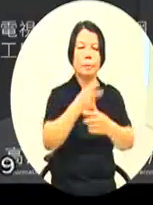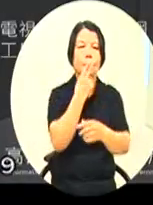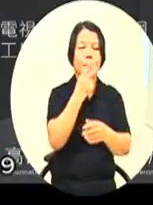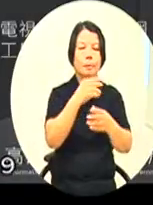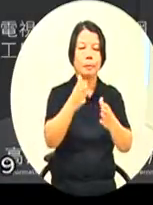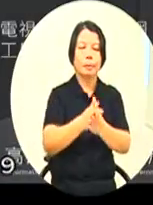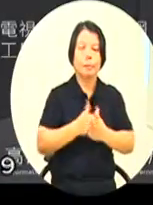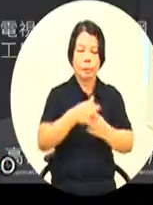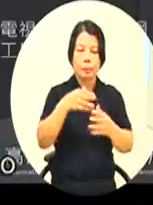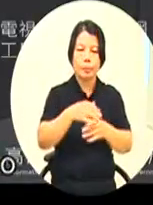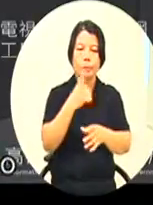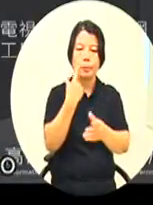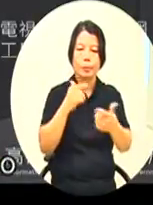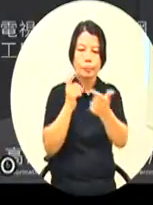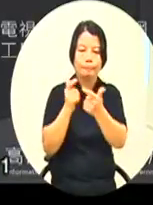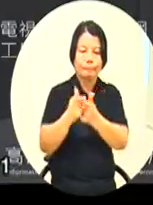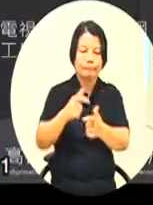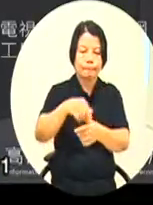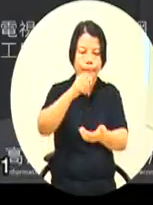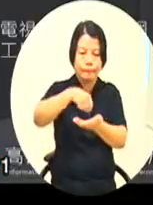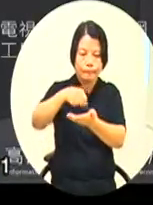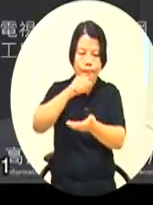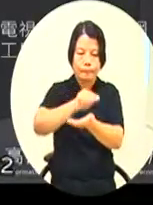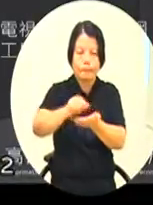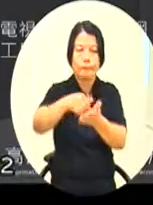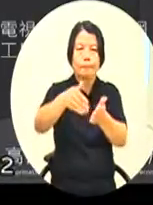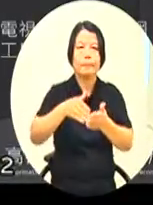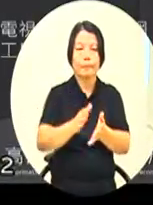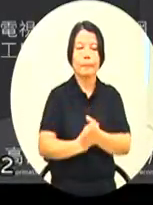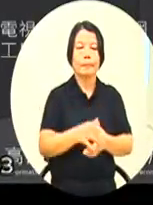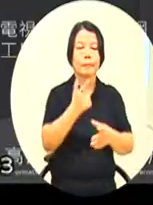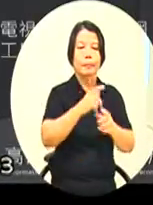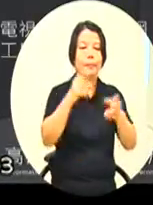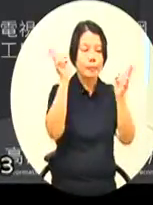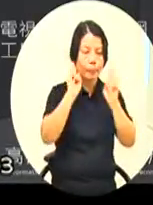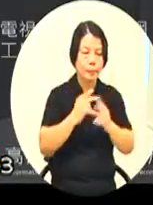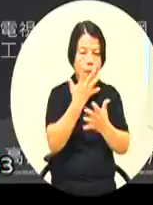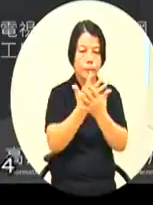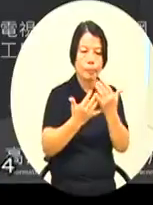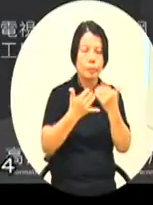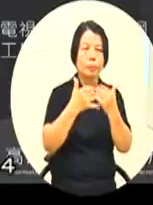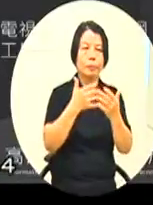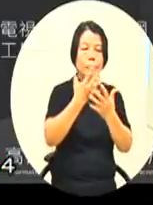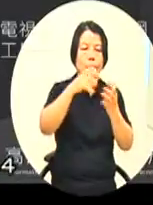作。我们将会在国内外的电视频道、影音网站跟我们